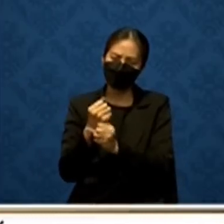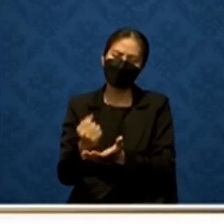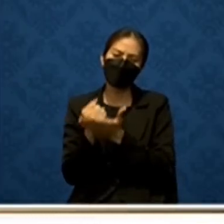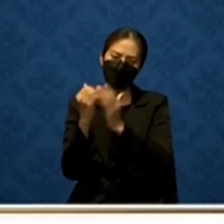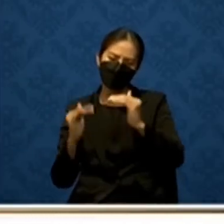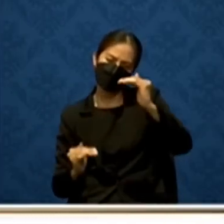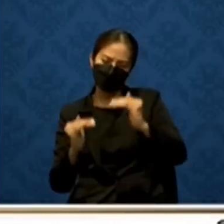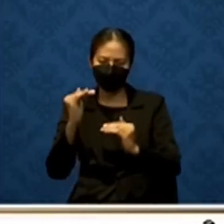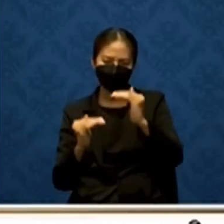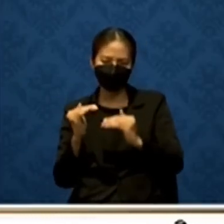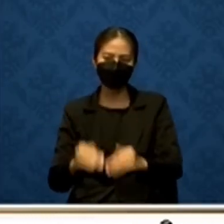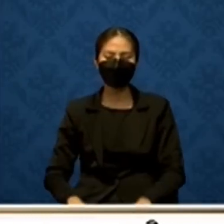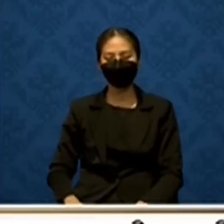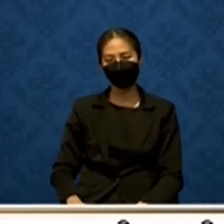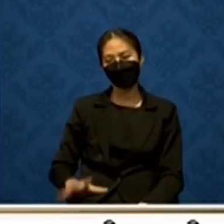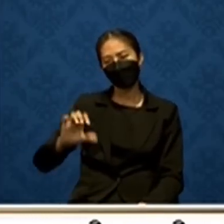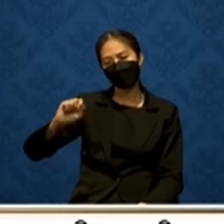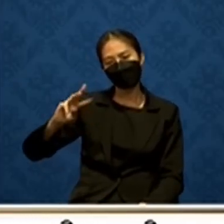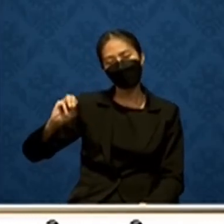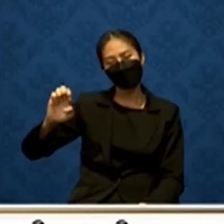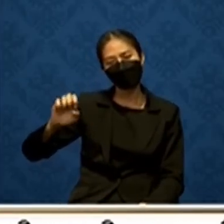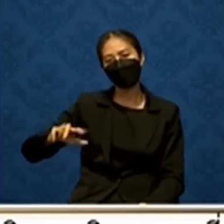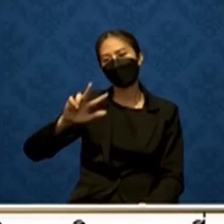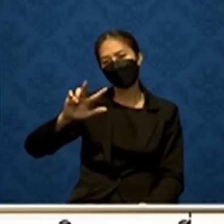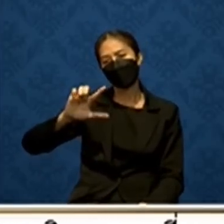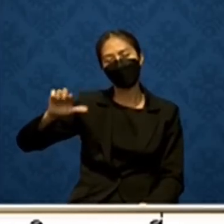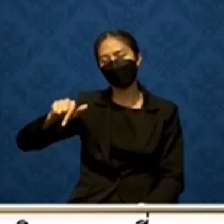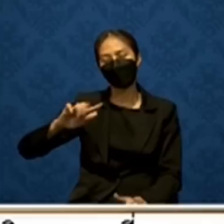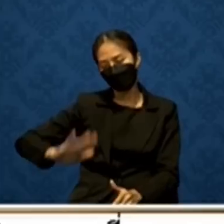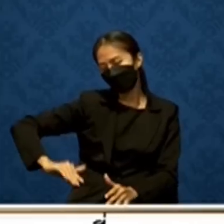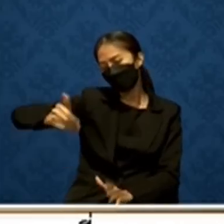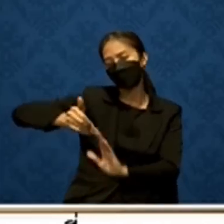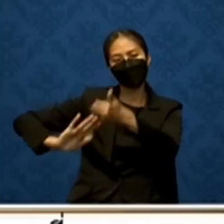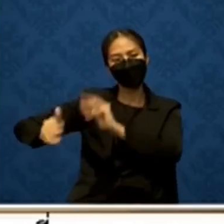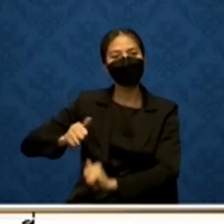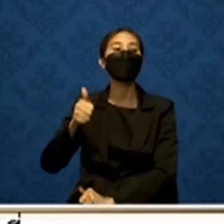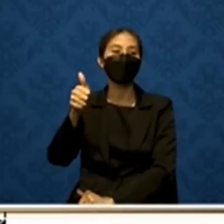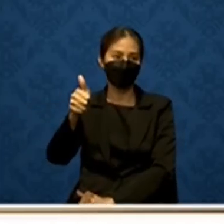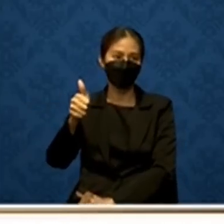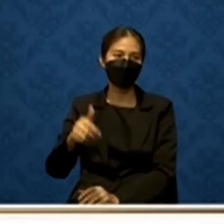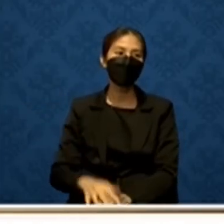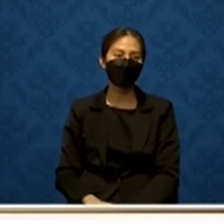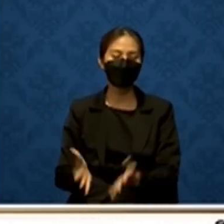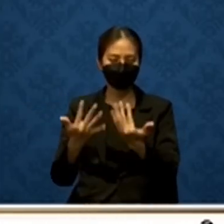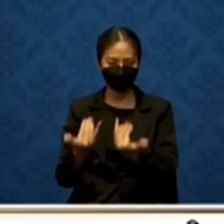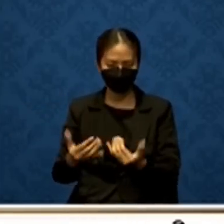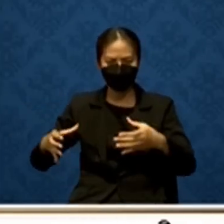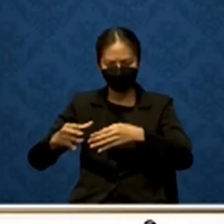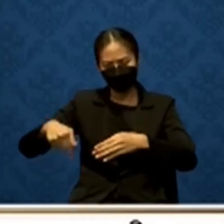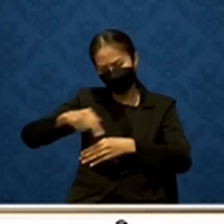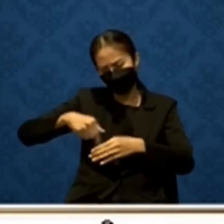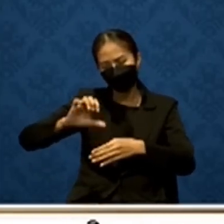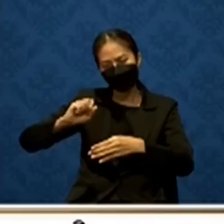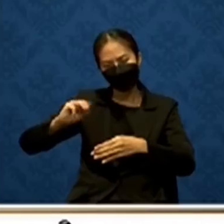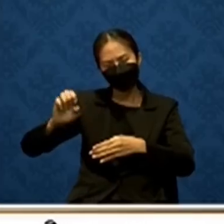SME สามล้านลายก็ลกขนมาทัทีด้วยเชนเดวกันอัี้จะเป็ส่ทจะทำให้ SMEองเรามีคามหวงในก